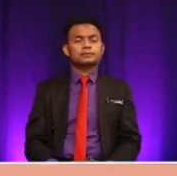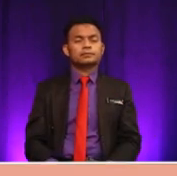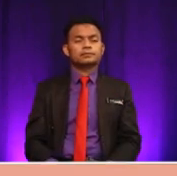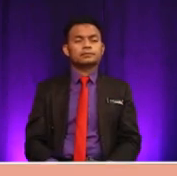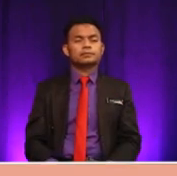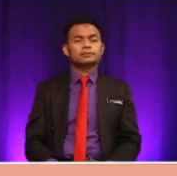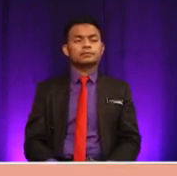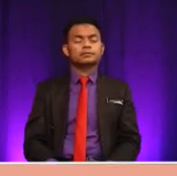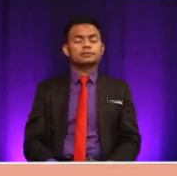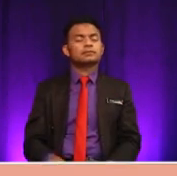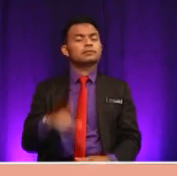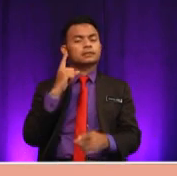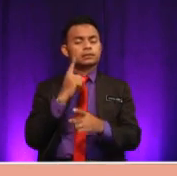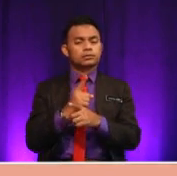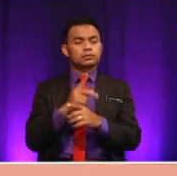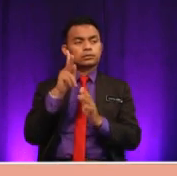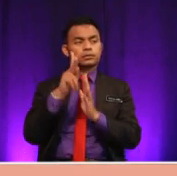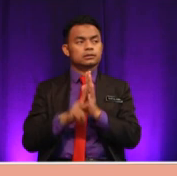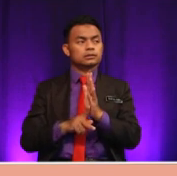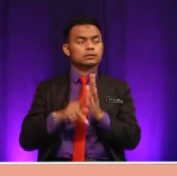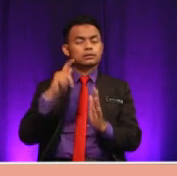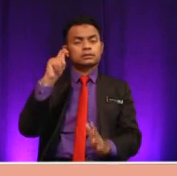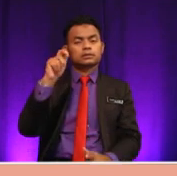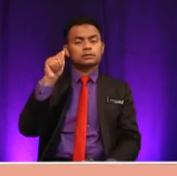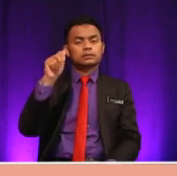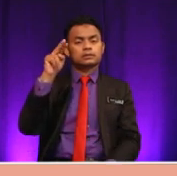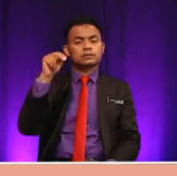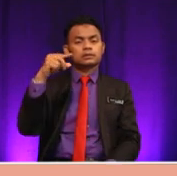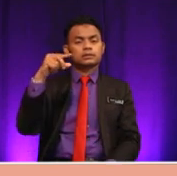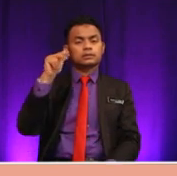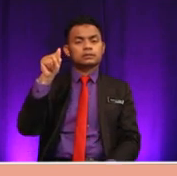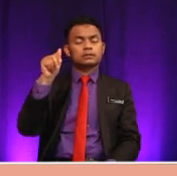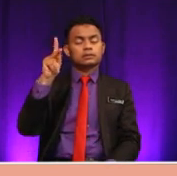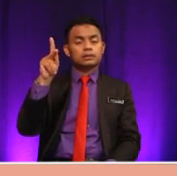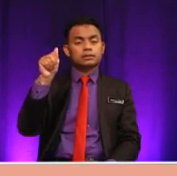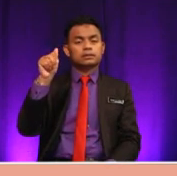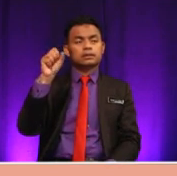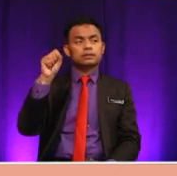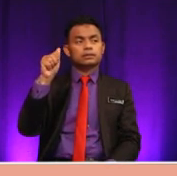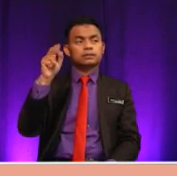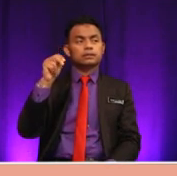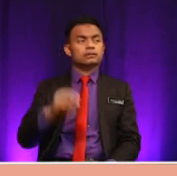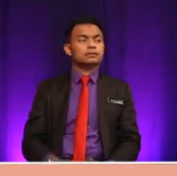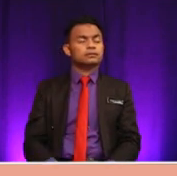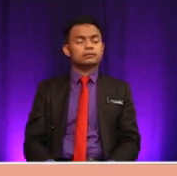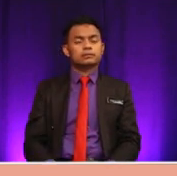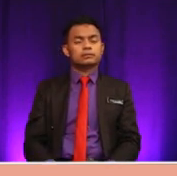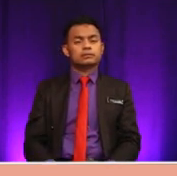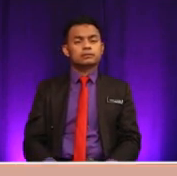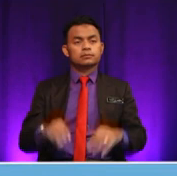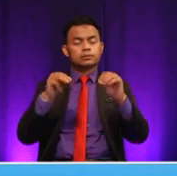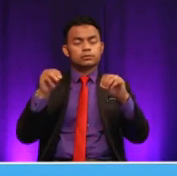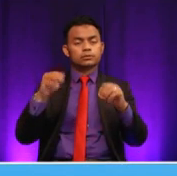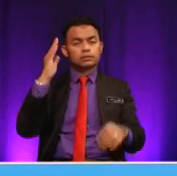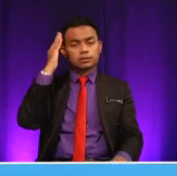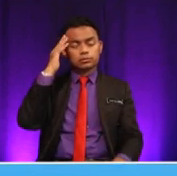Oke Betul ketangkasan Oke jadi belajar dia tidak tahu